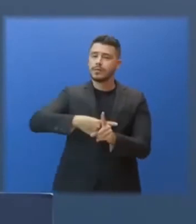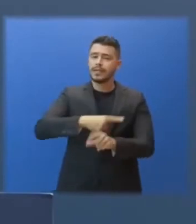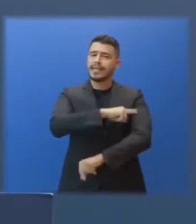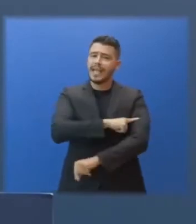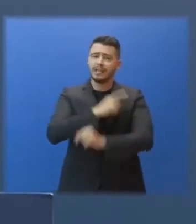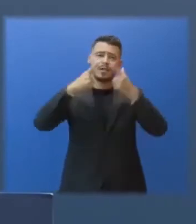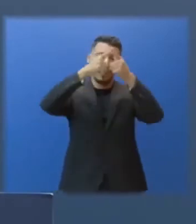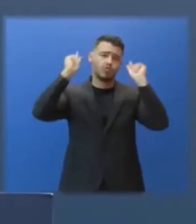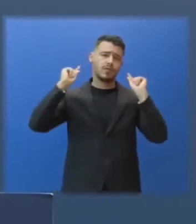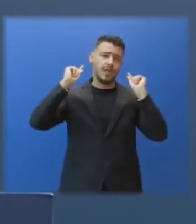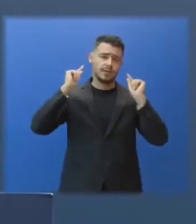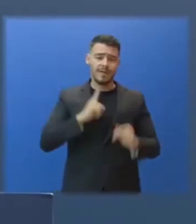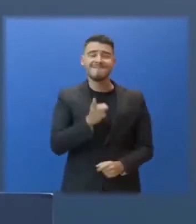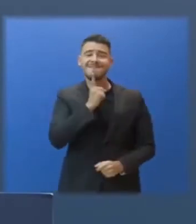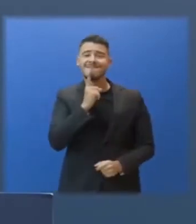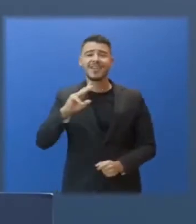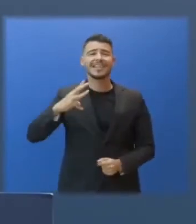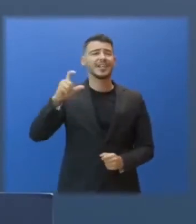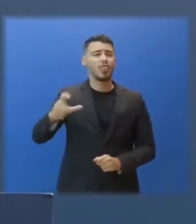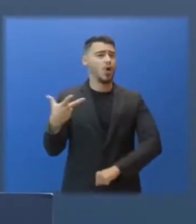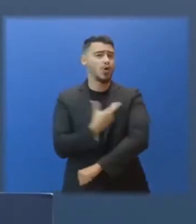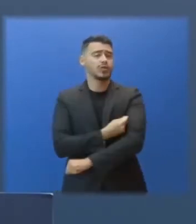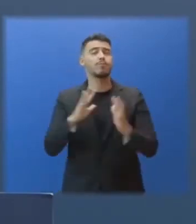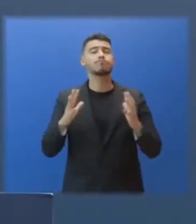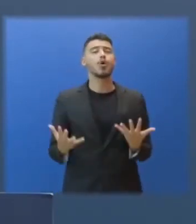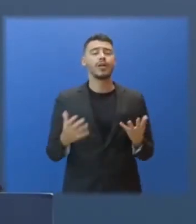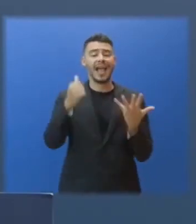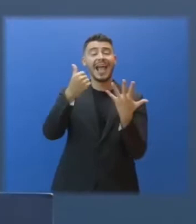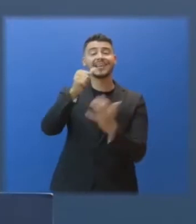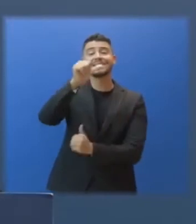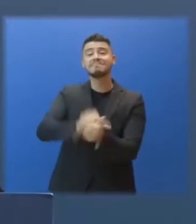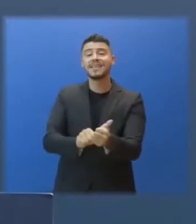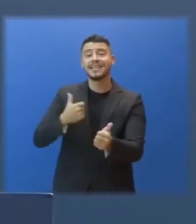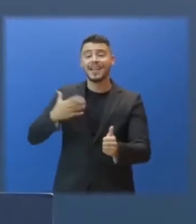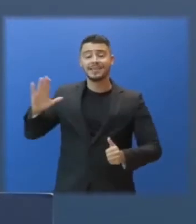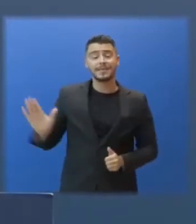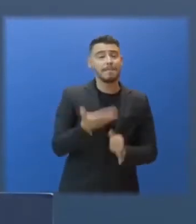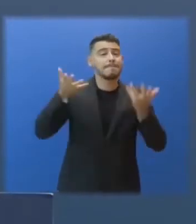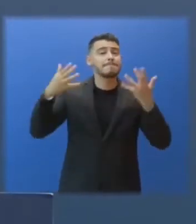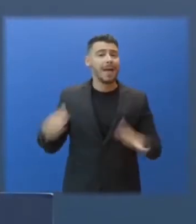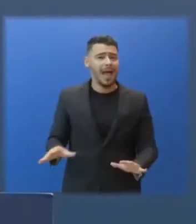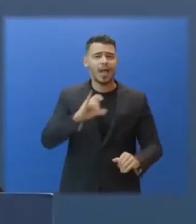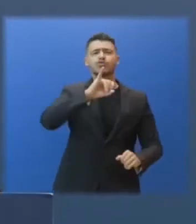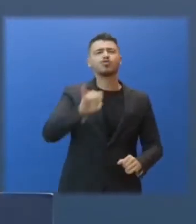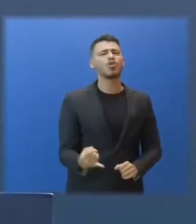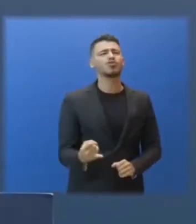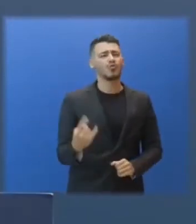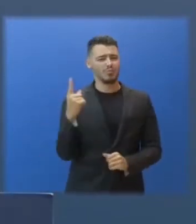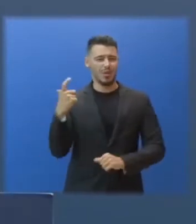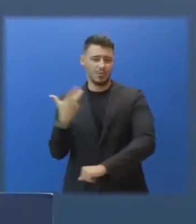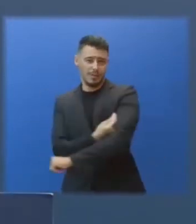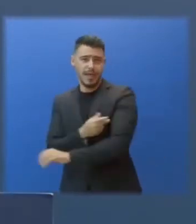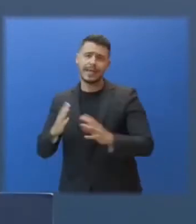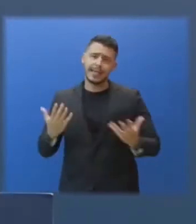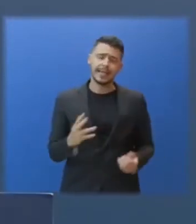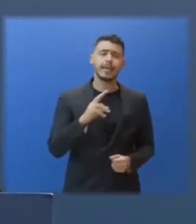Σημειώνεται ότι η αναμνηστική δόση μπορεί να γίνεται μετά παρέλευση 6 μηνών από την πρώτη, αν πρόκειται για το μονοδοσικό εμβόλιο, ή τη δεύτερη από τις δύο